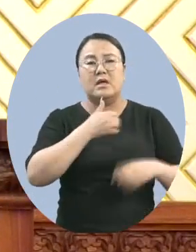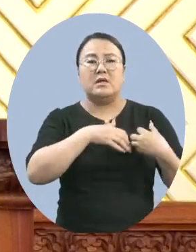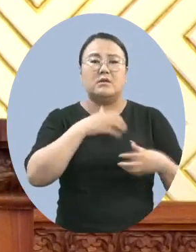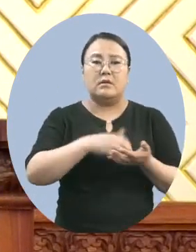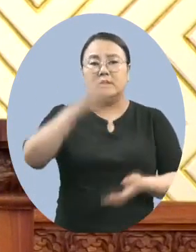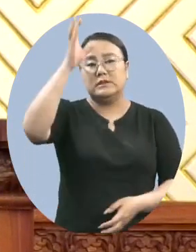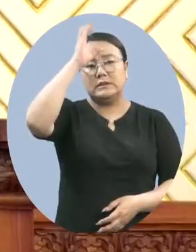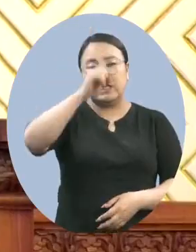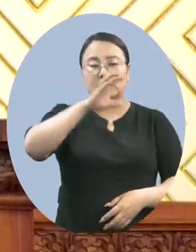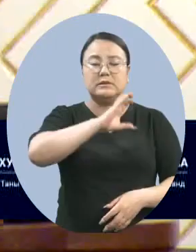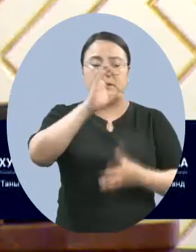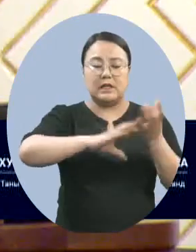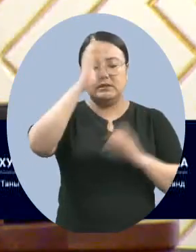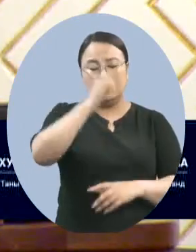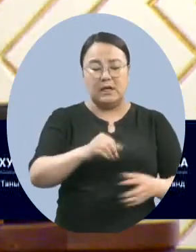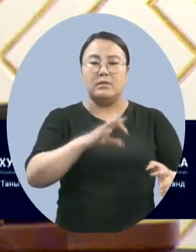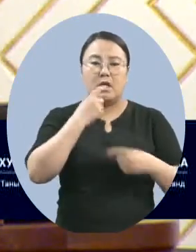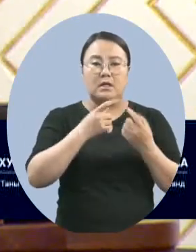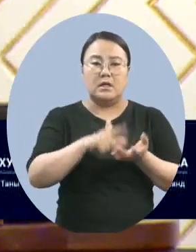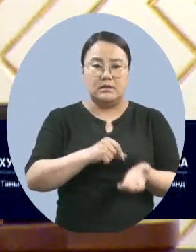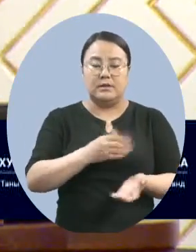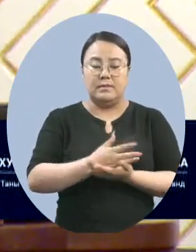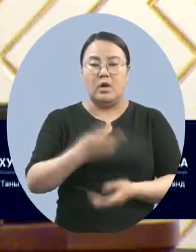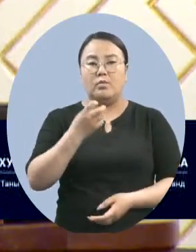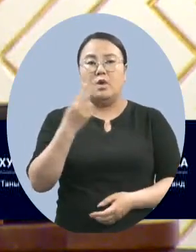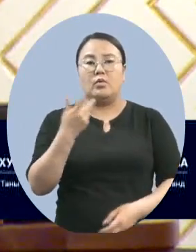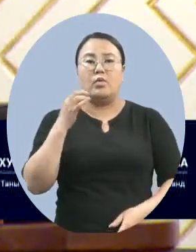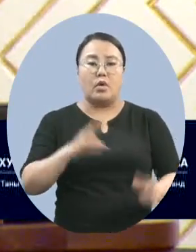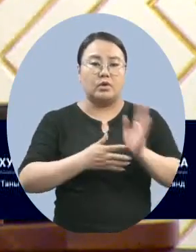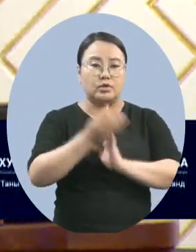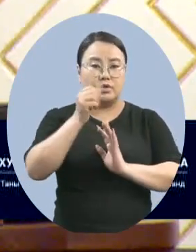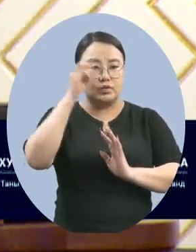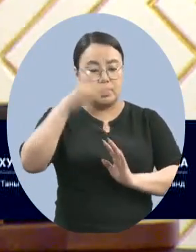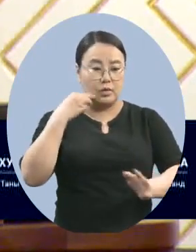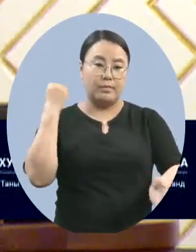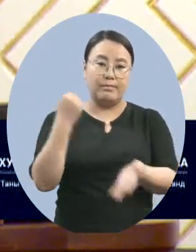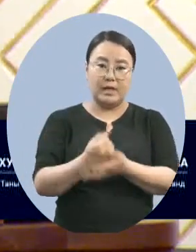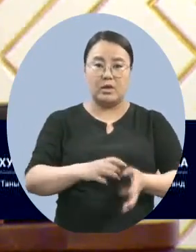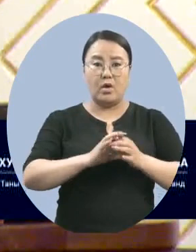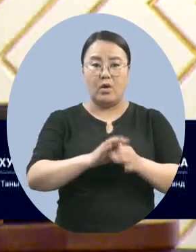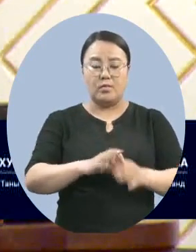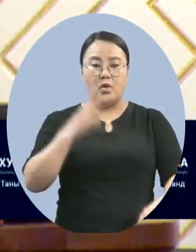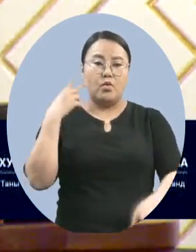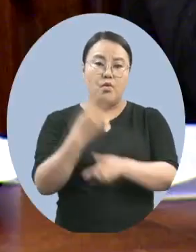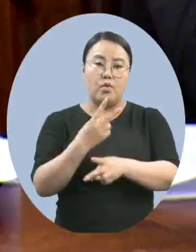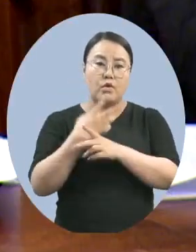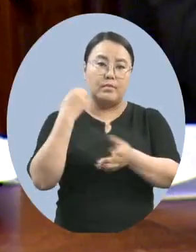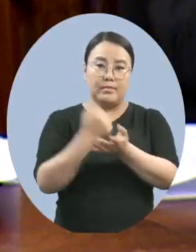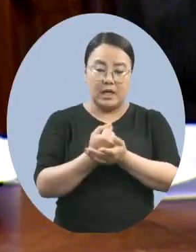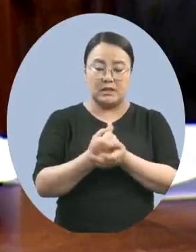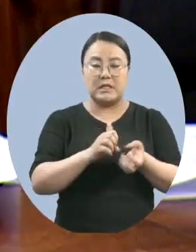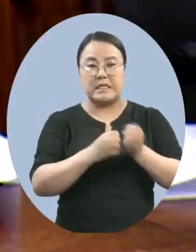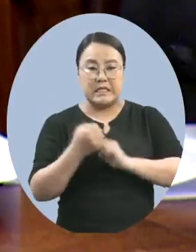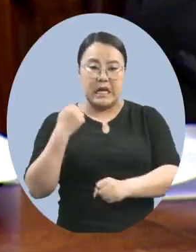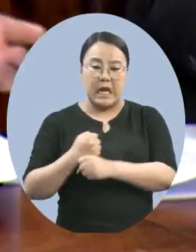сангийн яам холбогдох хүмүүс энийг. Мөн Монгол улсын 2023 оны төсвийн тодтогдол батлагдсантай холбогдуулан хууль батлагдсантай холбогдуулан